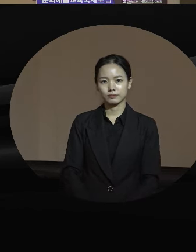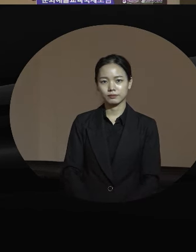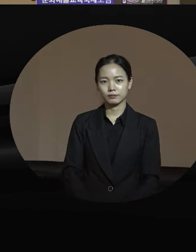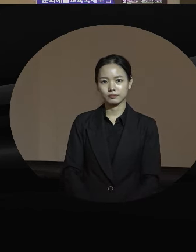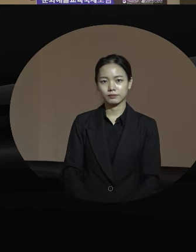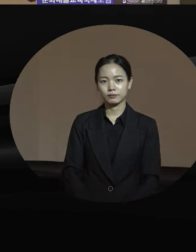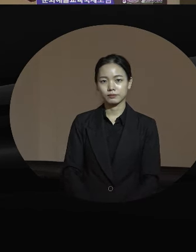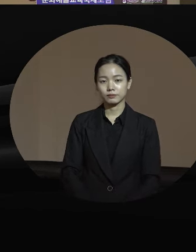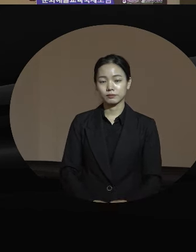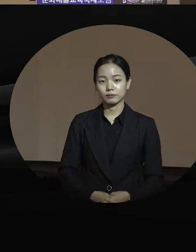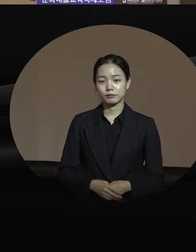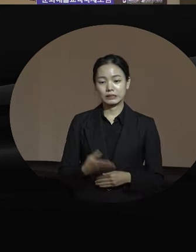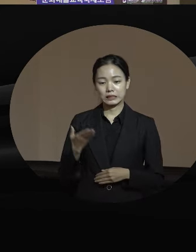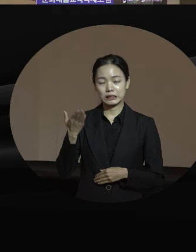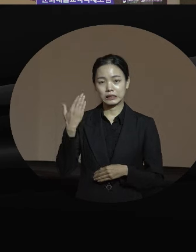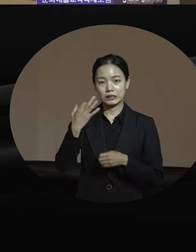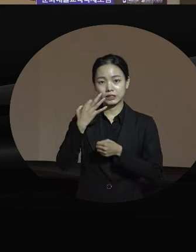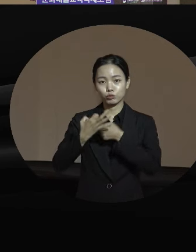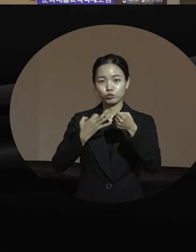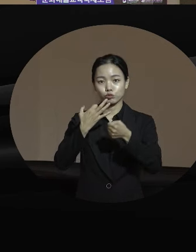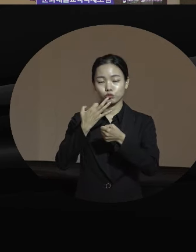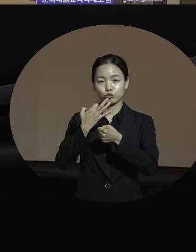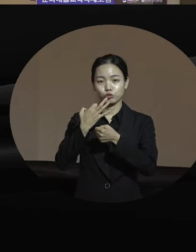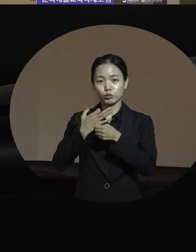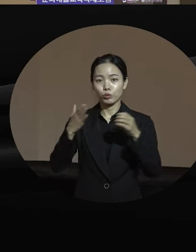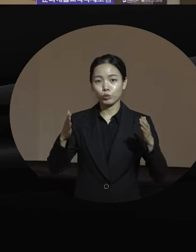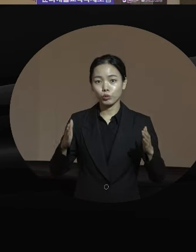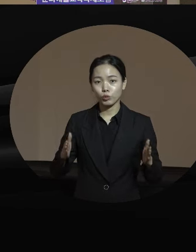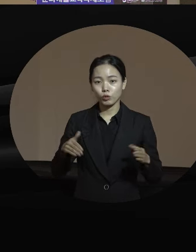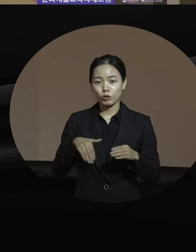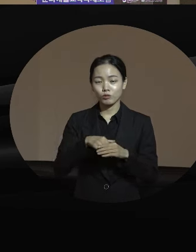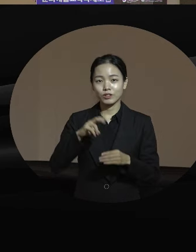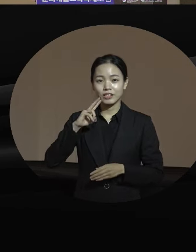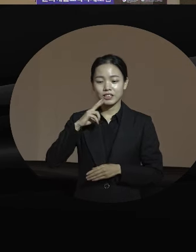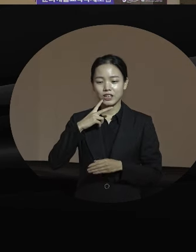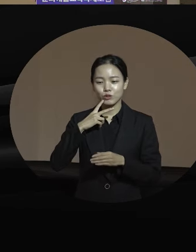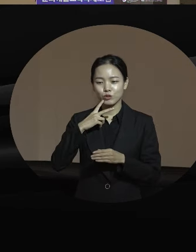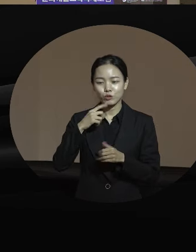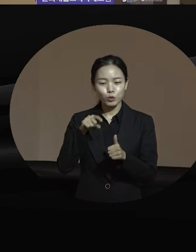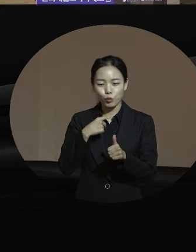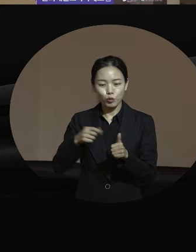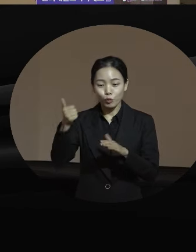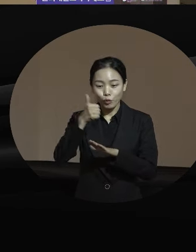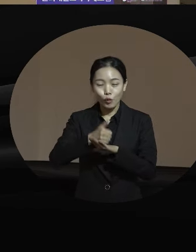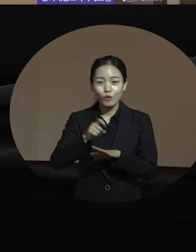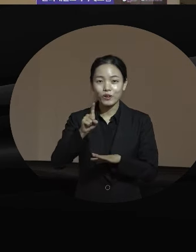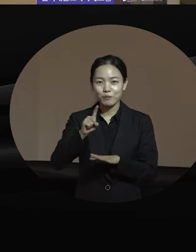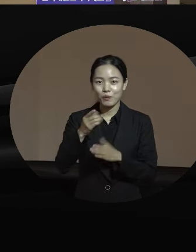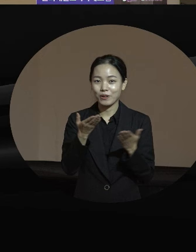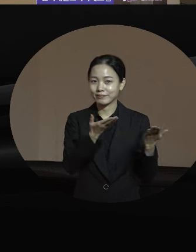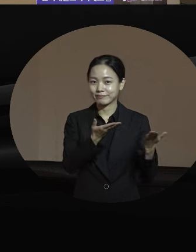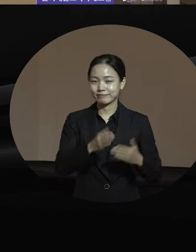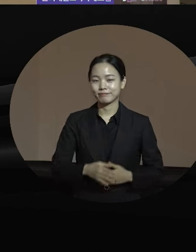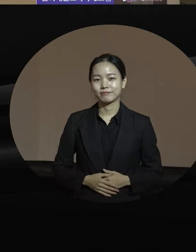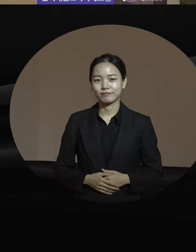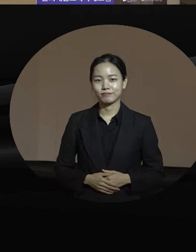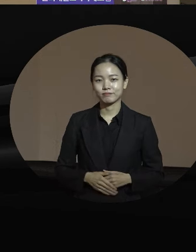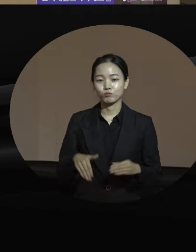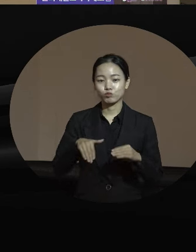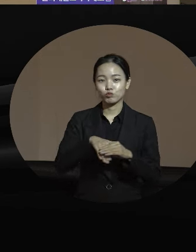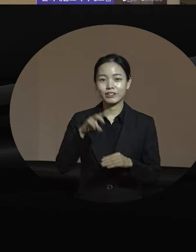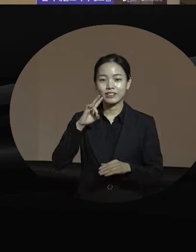그 결과 지난 19년간 중앙과 지역에서 이루어낸 문화예술 교육의 주요 성과는 다음과 같습니다. 먼저 문화예술